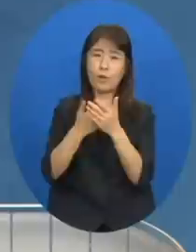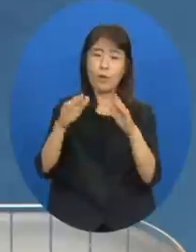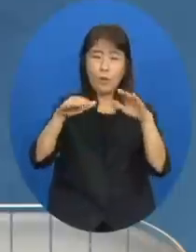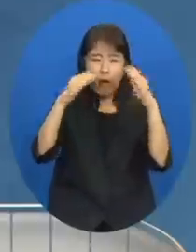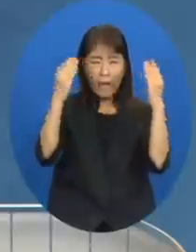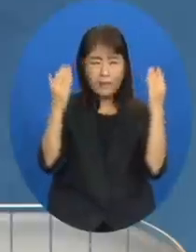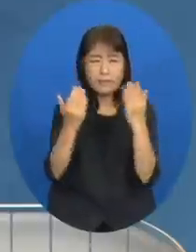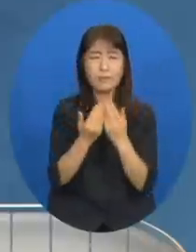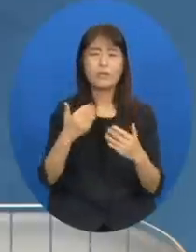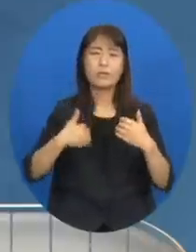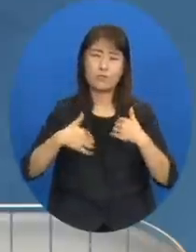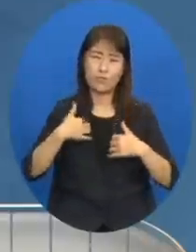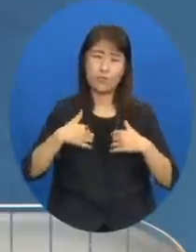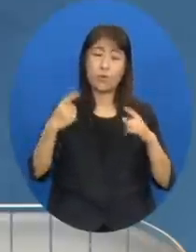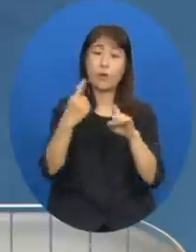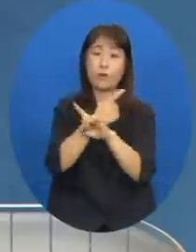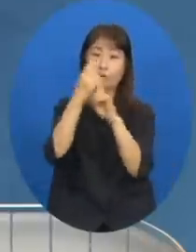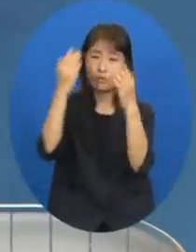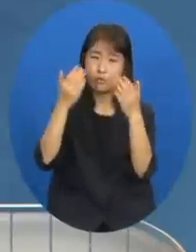해주세요